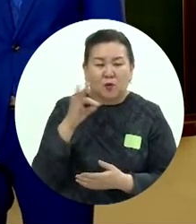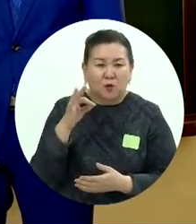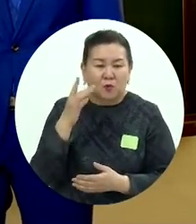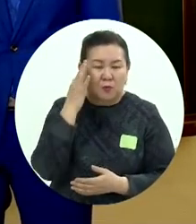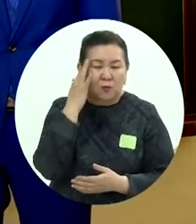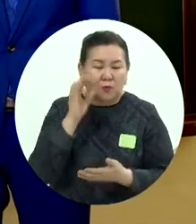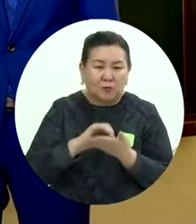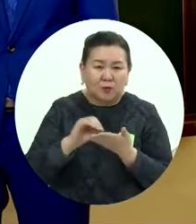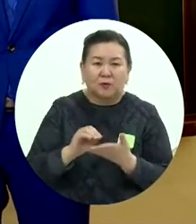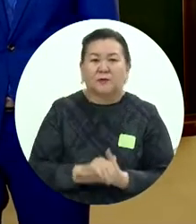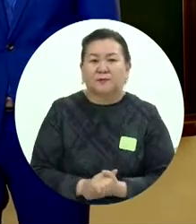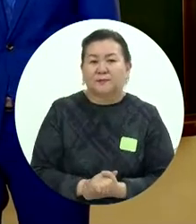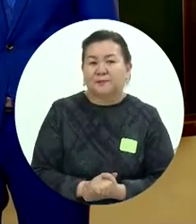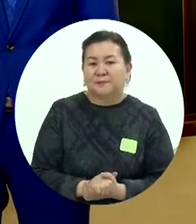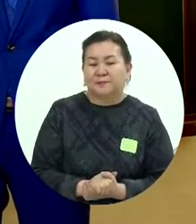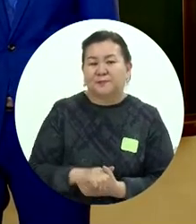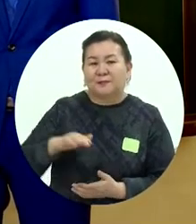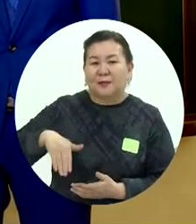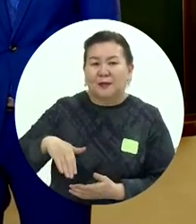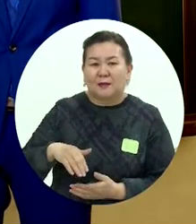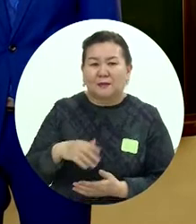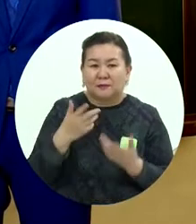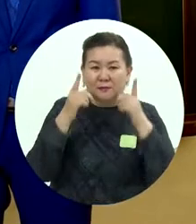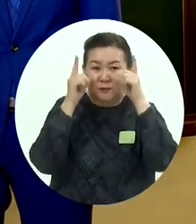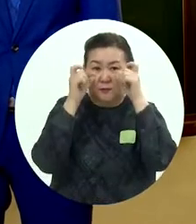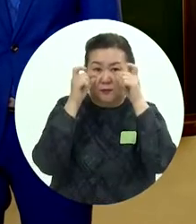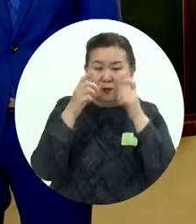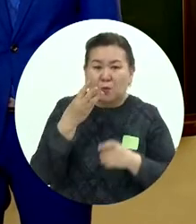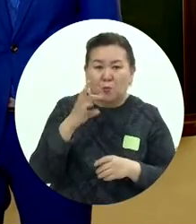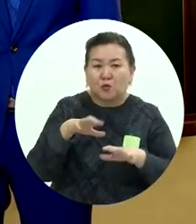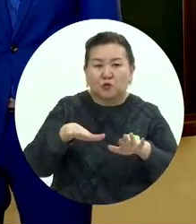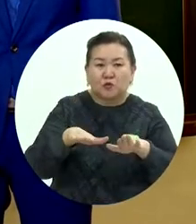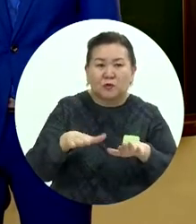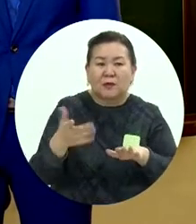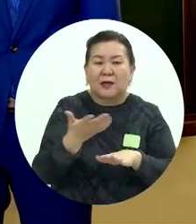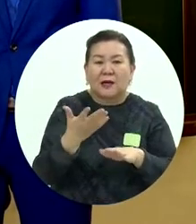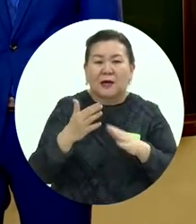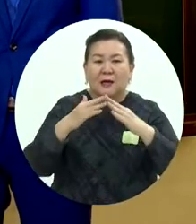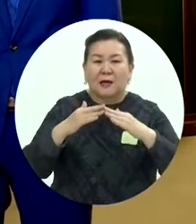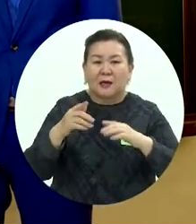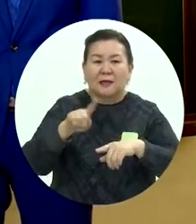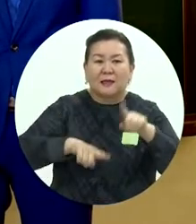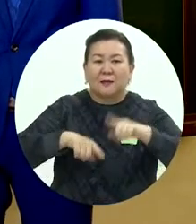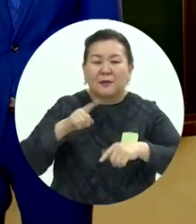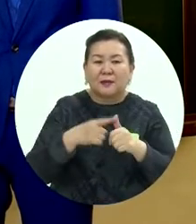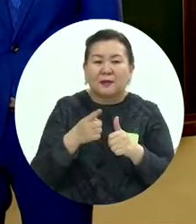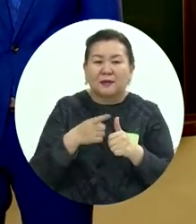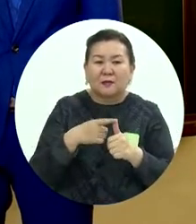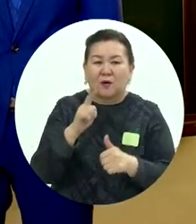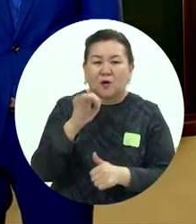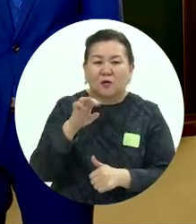пропорционал бодож чадах байх. За дараагийн даалгавар бол зурагт үзүүлсэн мөсөн голын үйл ажиллагаагаар үүссэн хурдас ямар нэртэй хурдс вэ